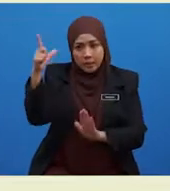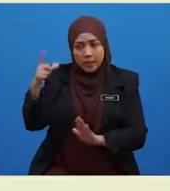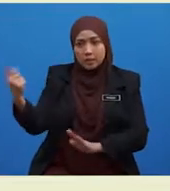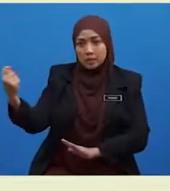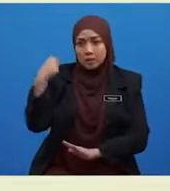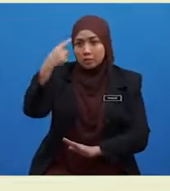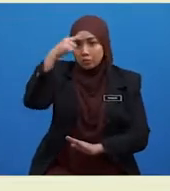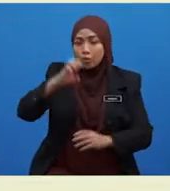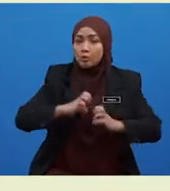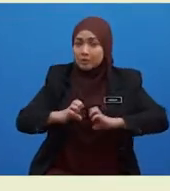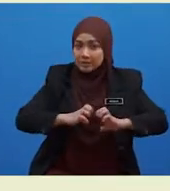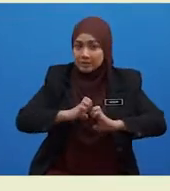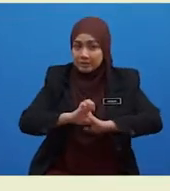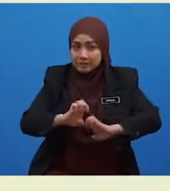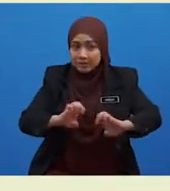kecemasan.